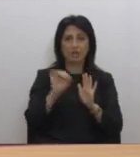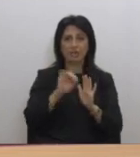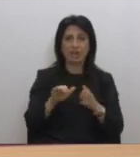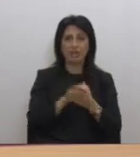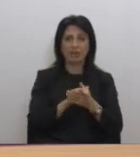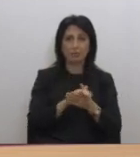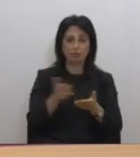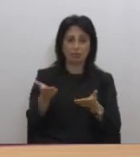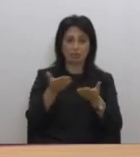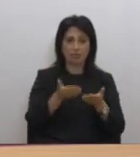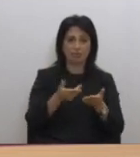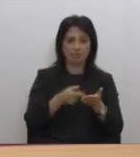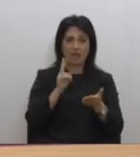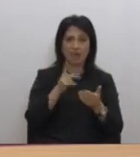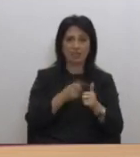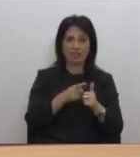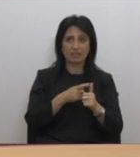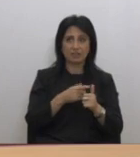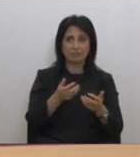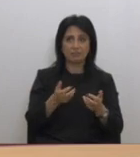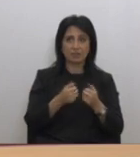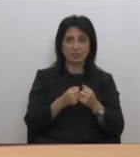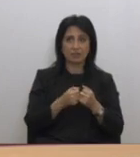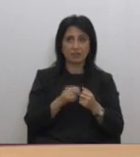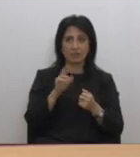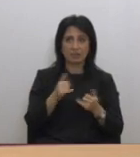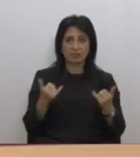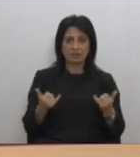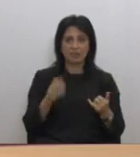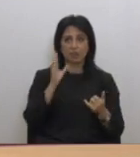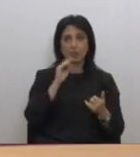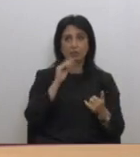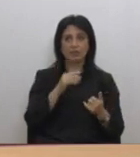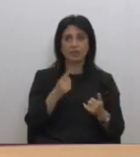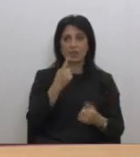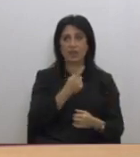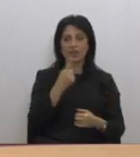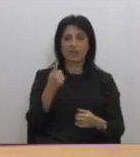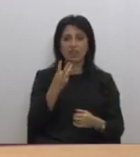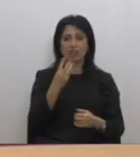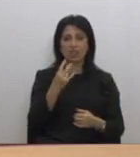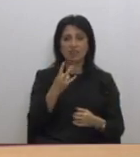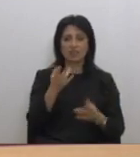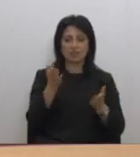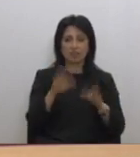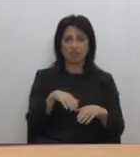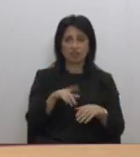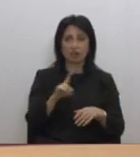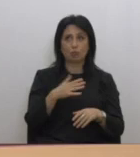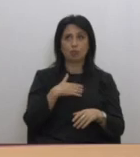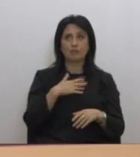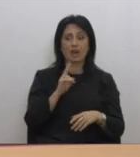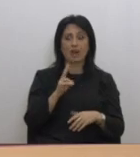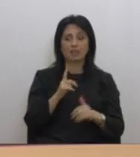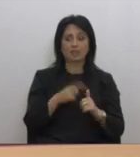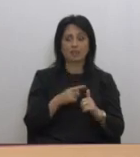ევროკავშირმა წაგვიყენა ჩვენ კანდიდატის სტატუსის მისაღებად და დღეს, როდესაც ერთადერთი შანსი რჩება, რომ ჩვენ